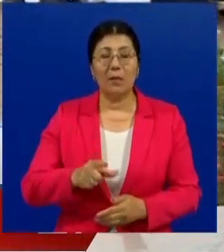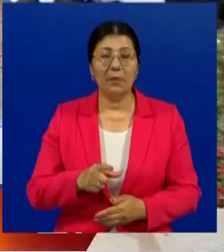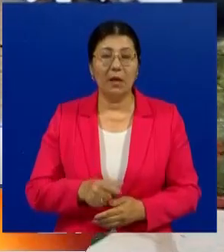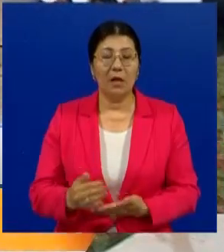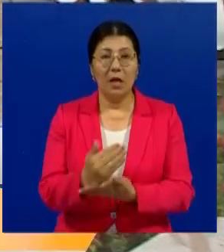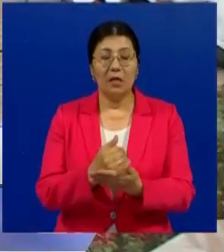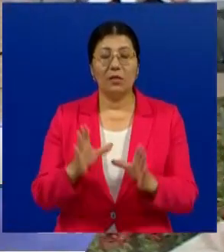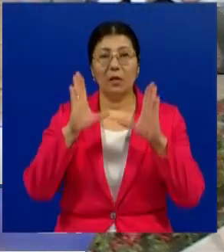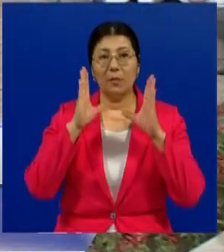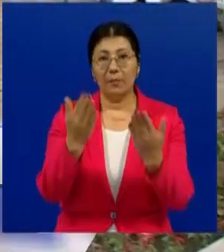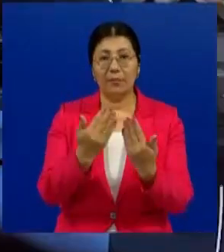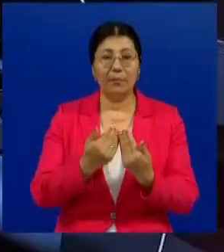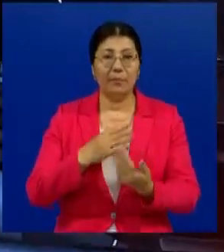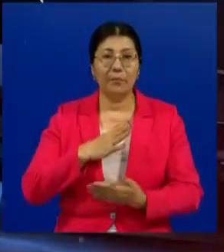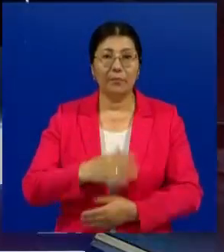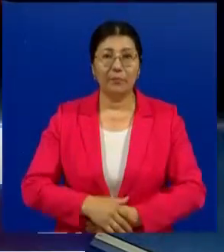жиналып құран бағыштады.